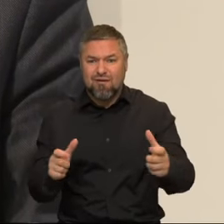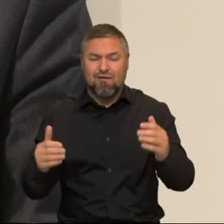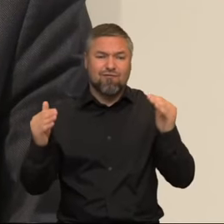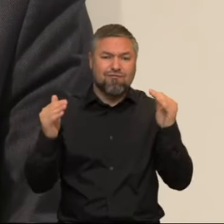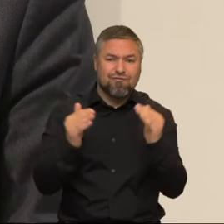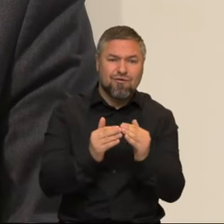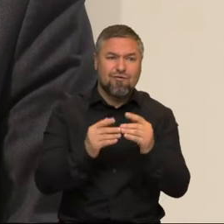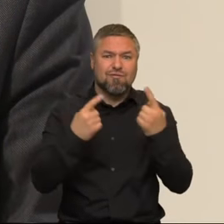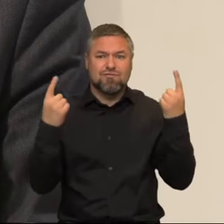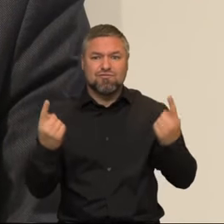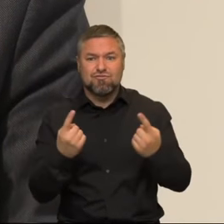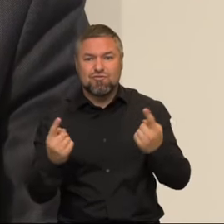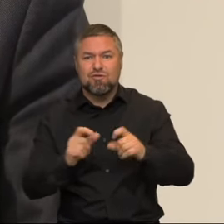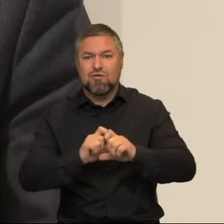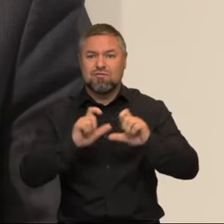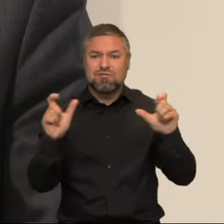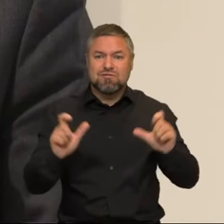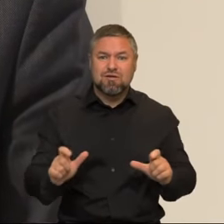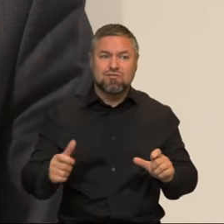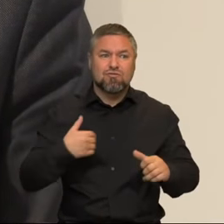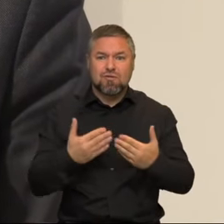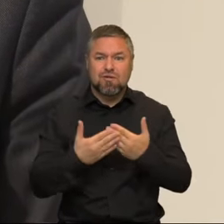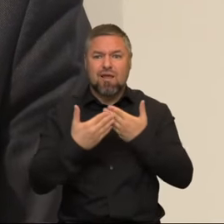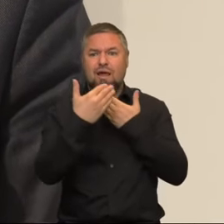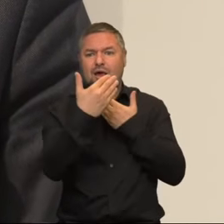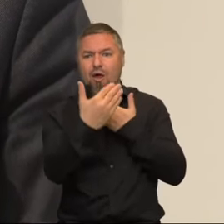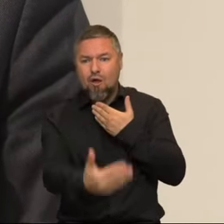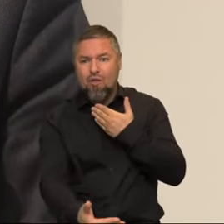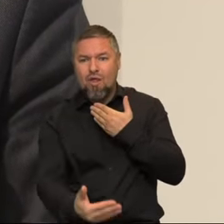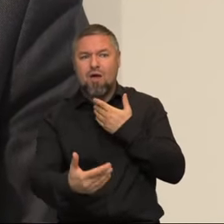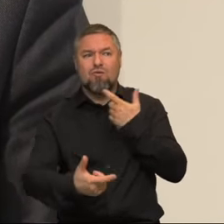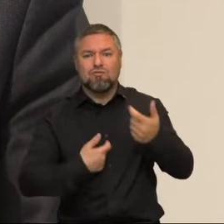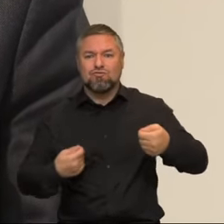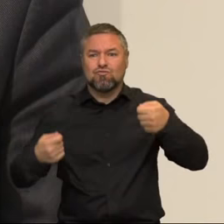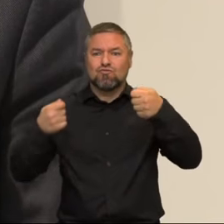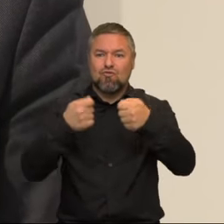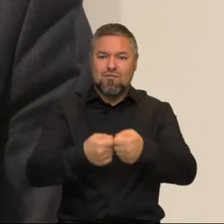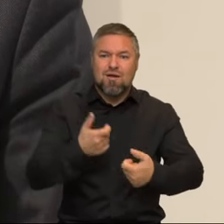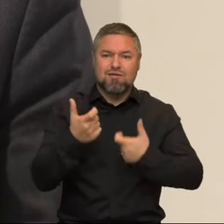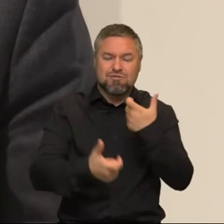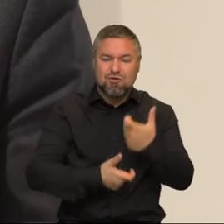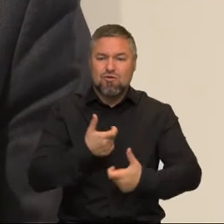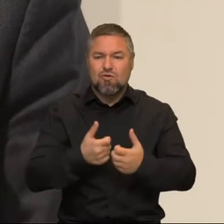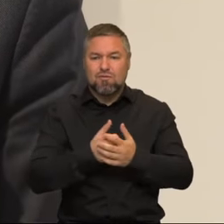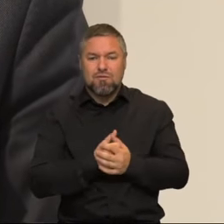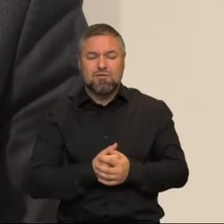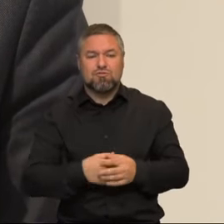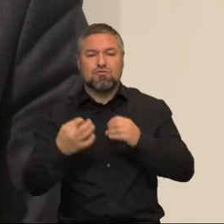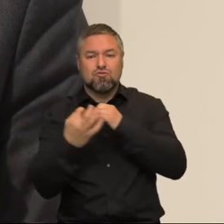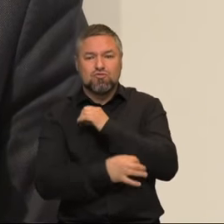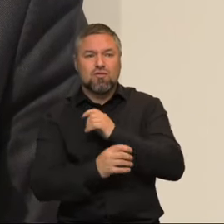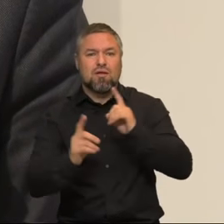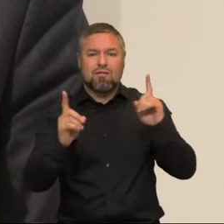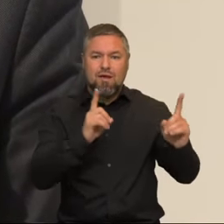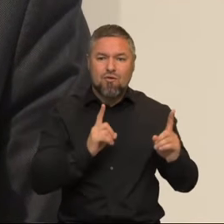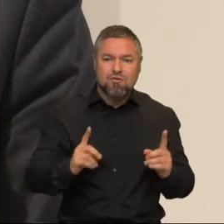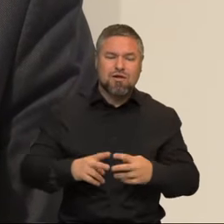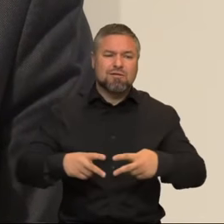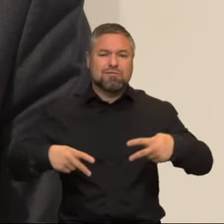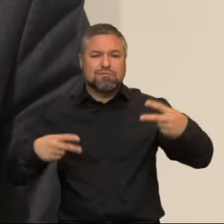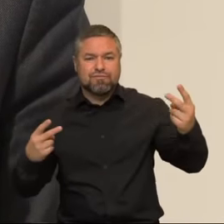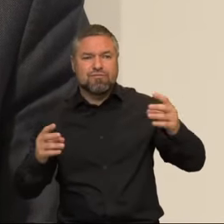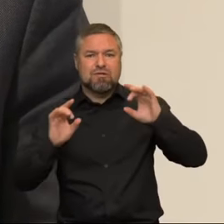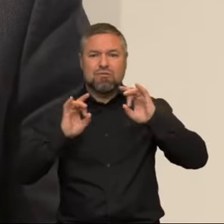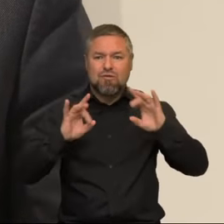tej sytuacji, kiedy musieliśmy na odległość współpracować studenci z nauczycielami, z